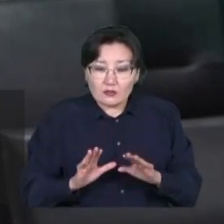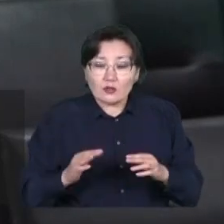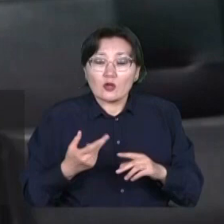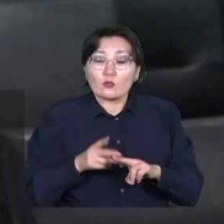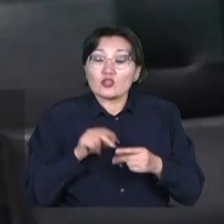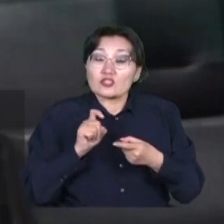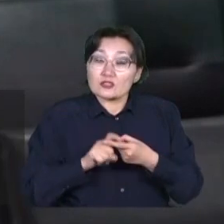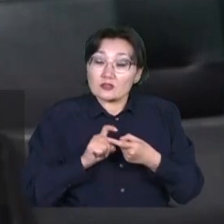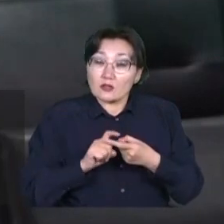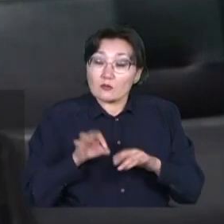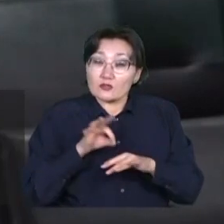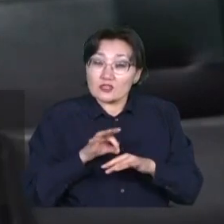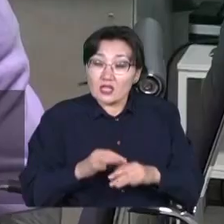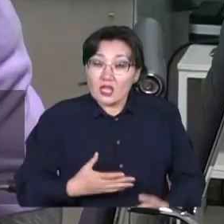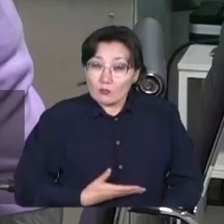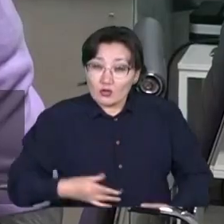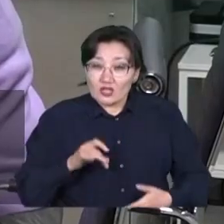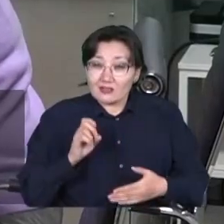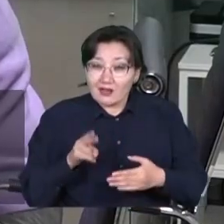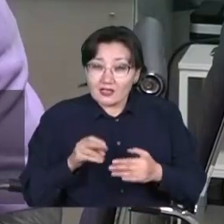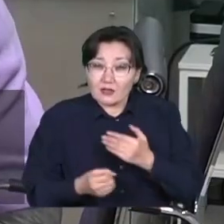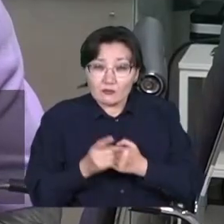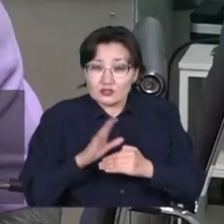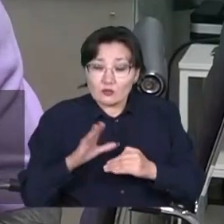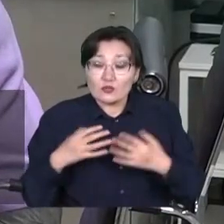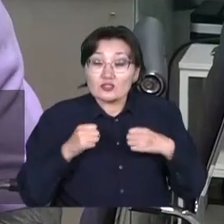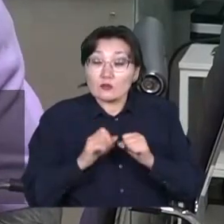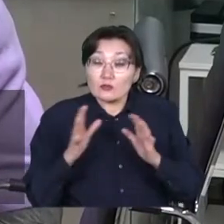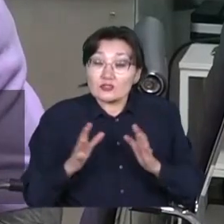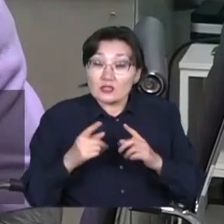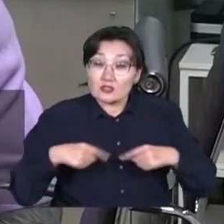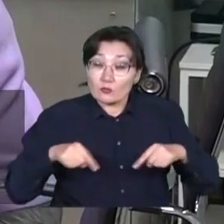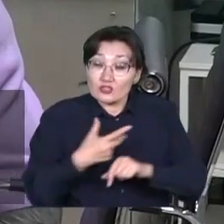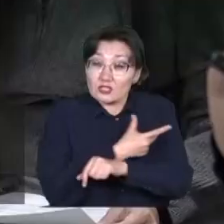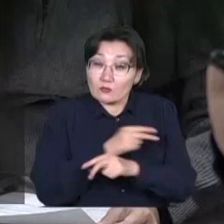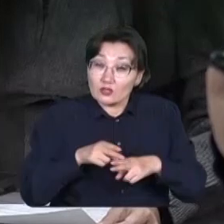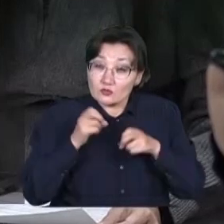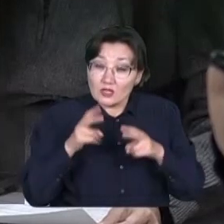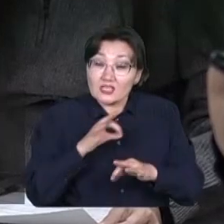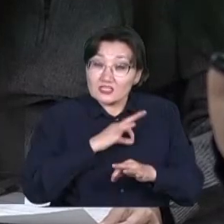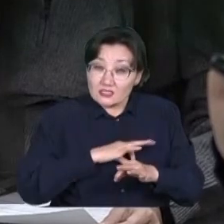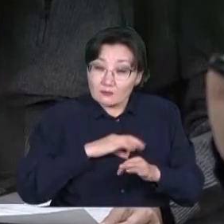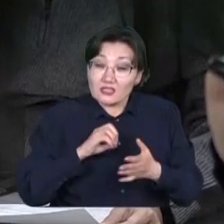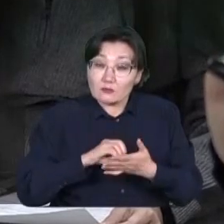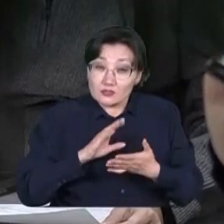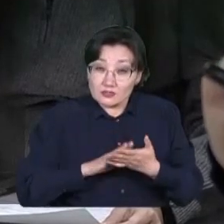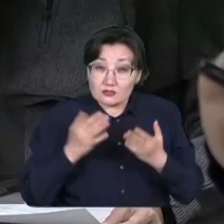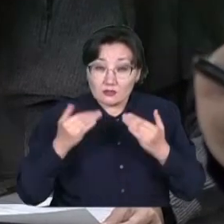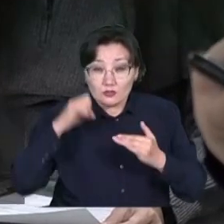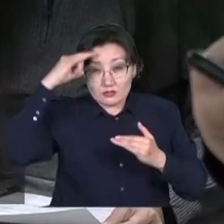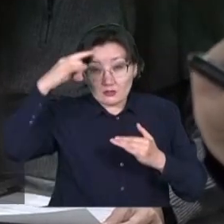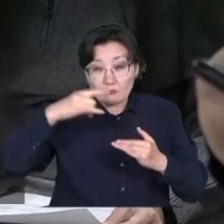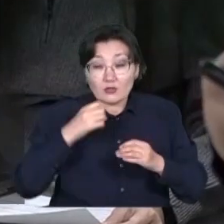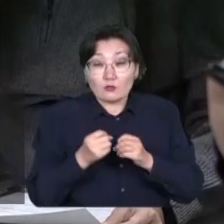оның ішінде жатыр мойны обырын шақырмайды. Дүниежүзілік денсаулық сақтау ұйымы бұл вакцинаны қауіпсіз және тиімді деп бекіткен. Енді елімізде